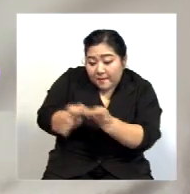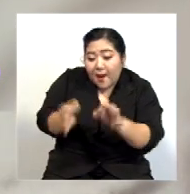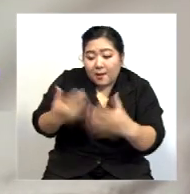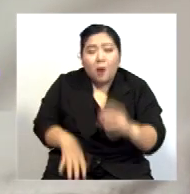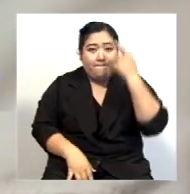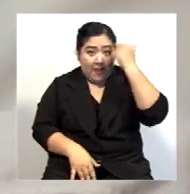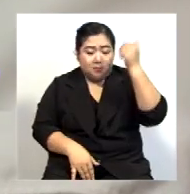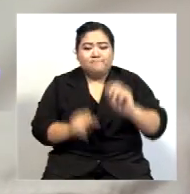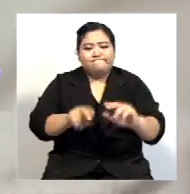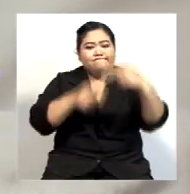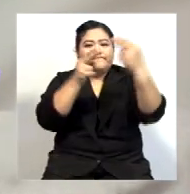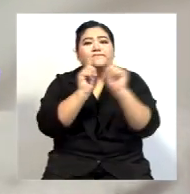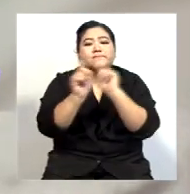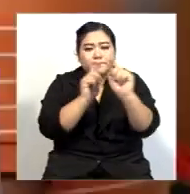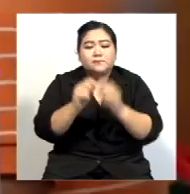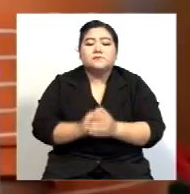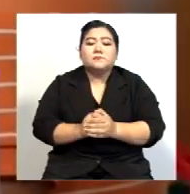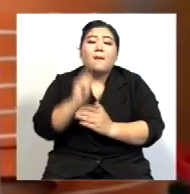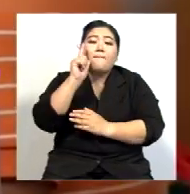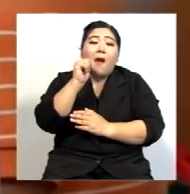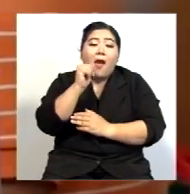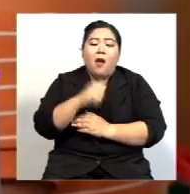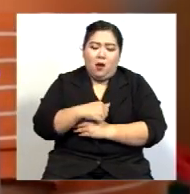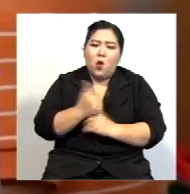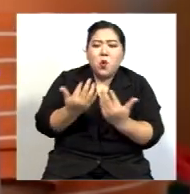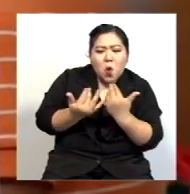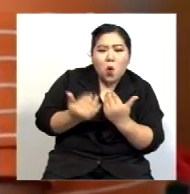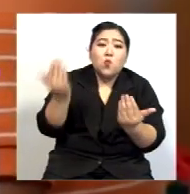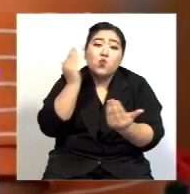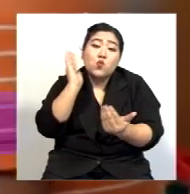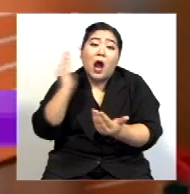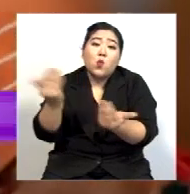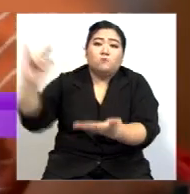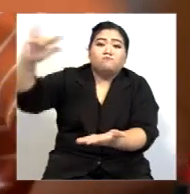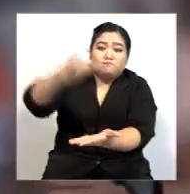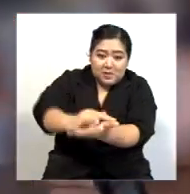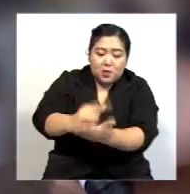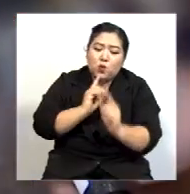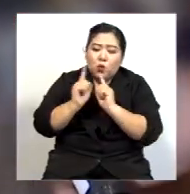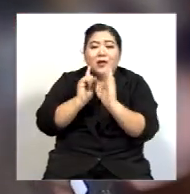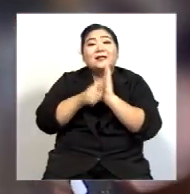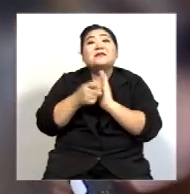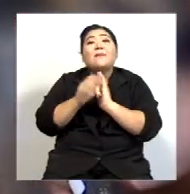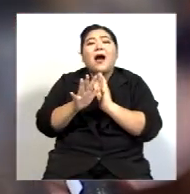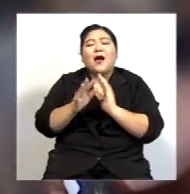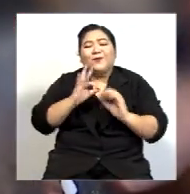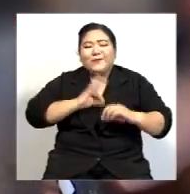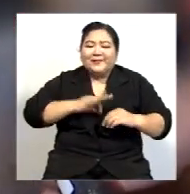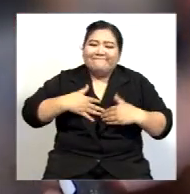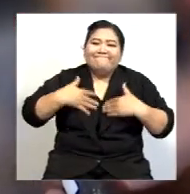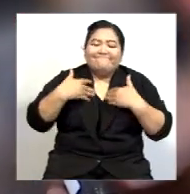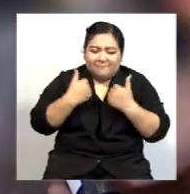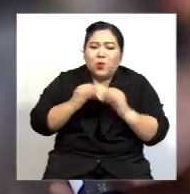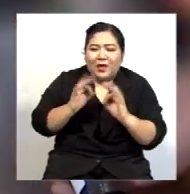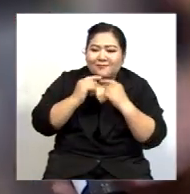ไทยที่เดินทางกลับมาครั้งนี้เนี่ยใช้เวลาพูดคุยกับลูกชายประมาณ15นาทีก็มีสีหน้าคลายความกังวลใจค่ะบอกว่าเดิน